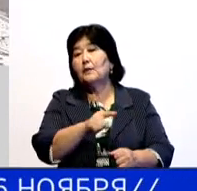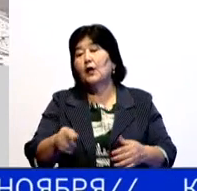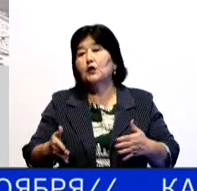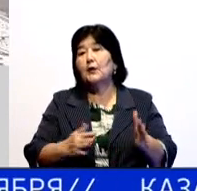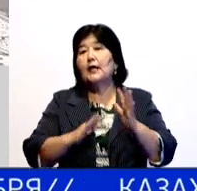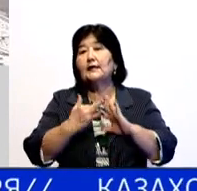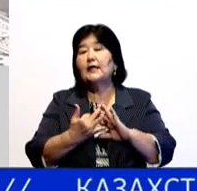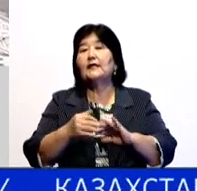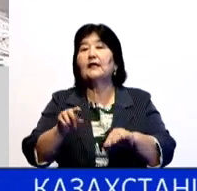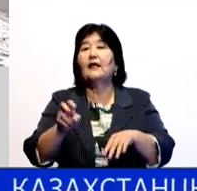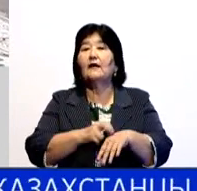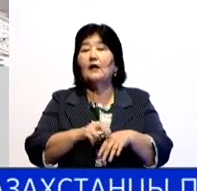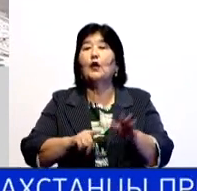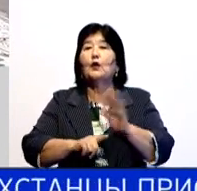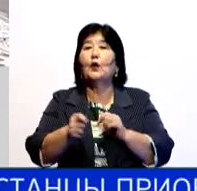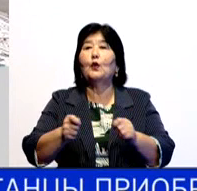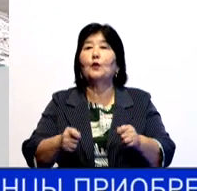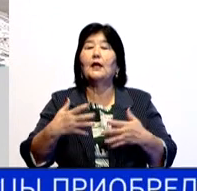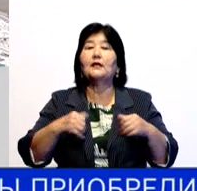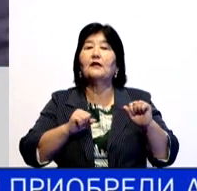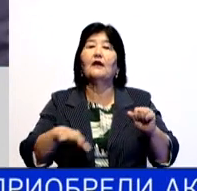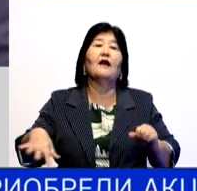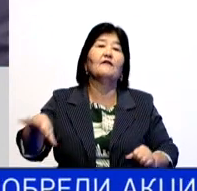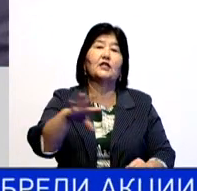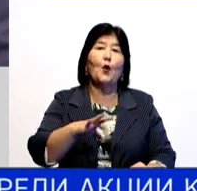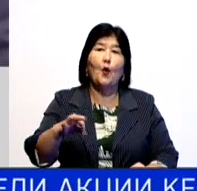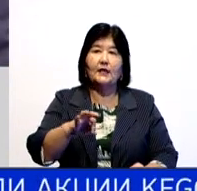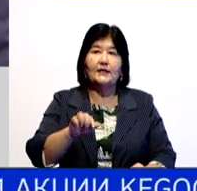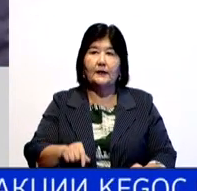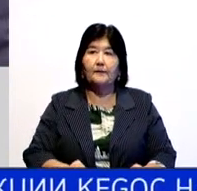от сельского фельдшера до руководителя здравоохранения всей области.